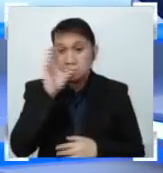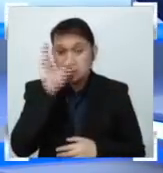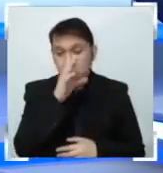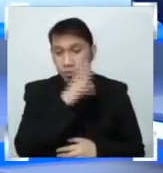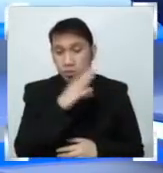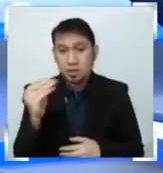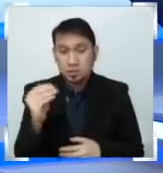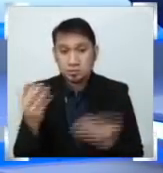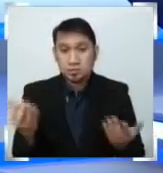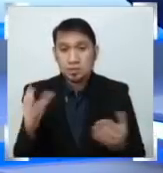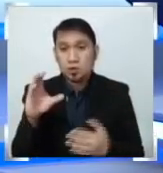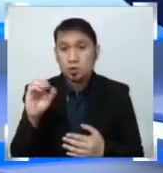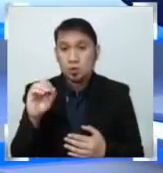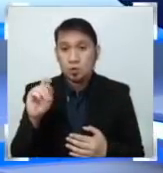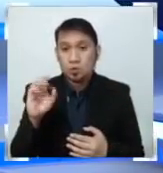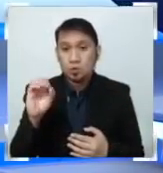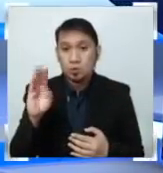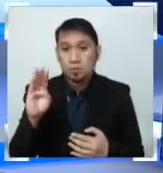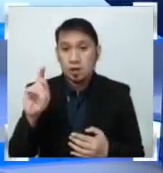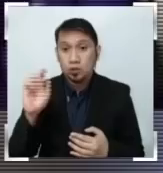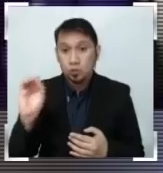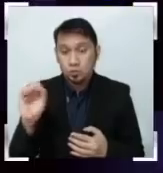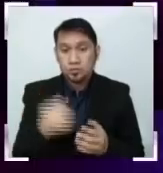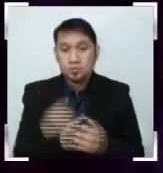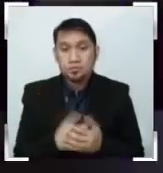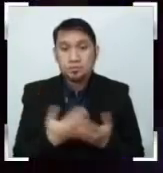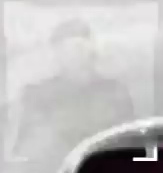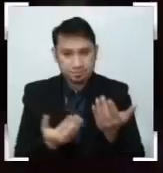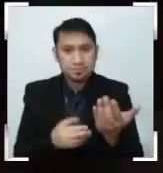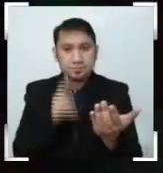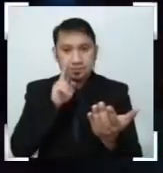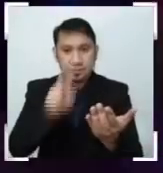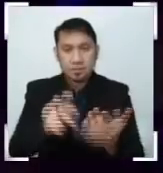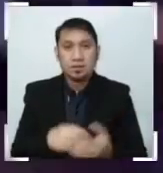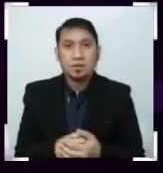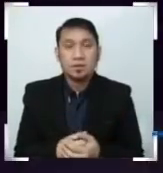Cotabato. Saksi si Mark Salazar.